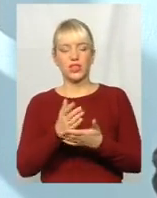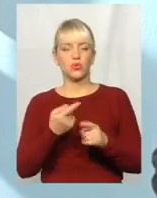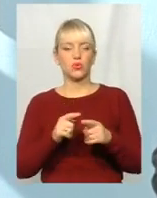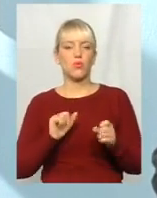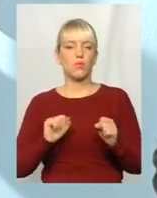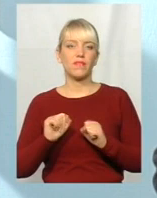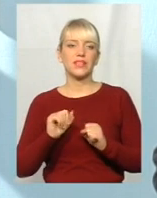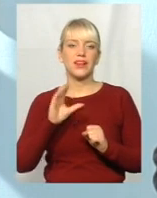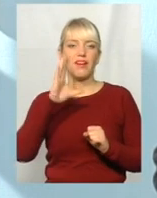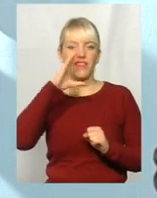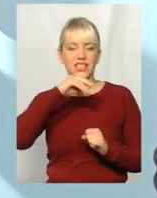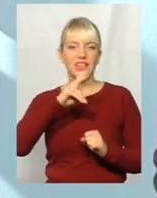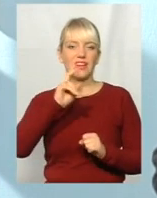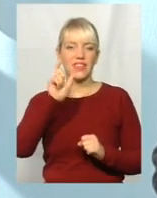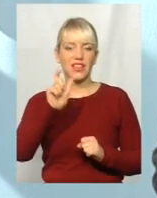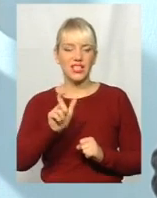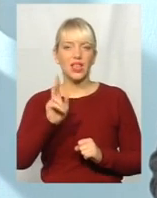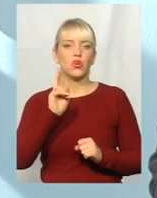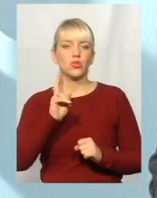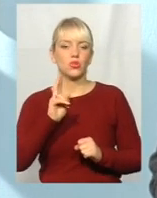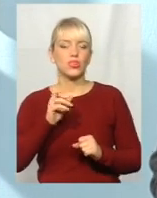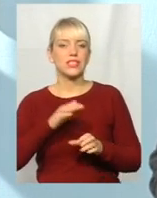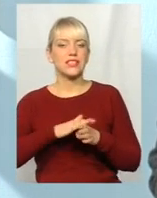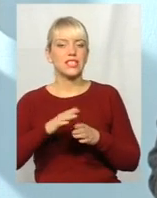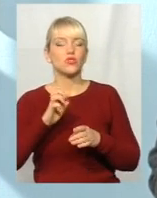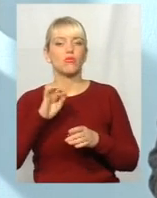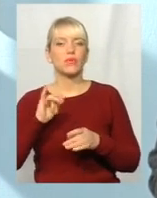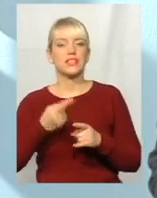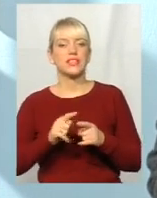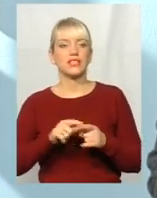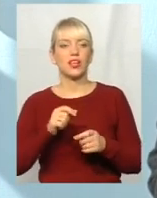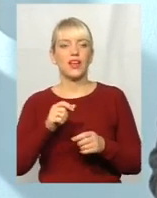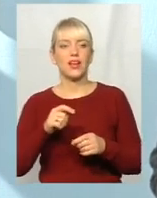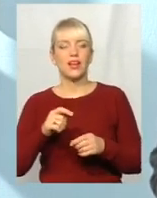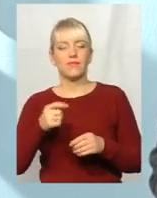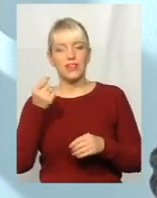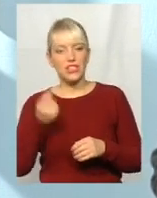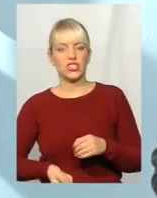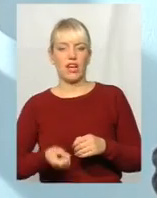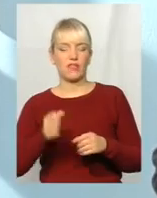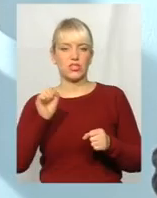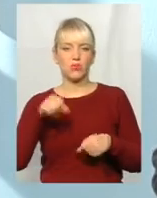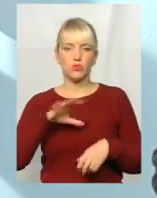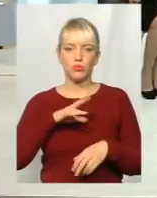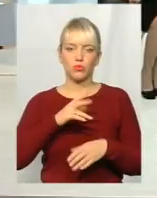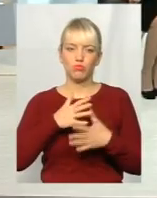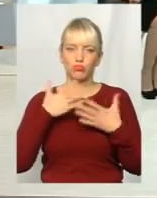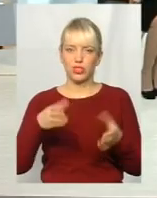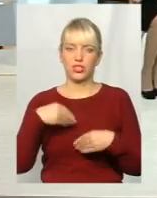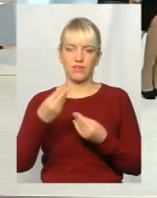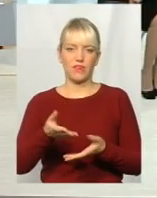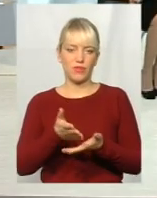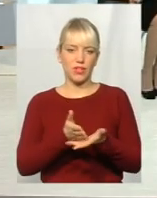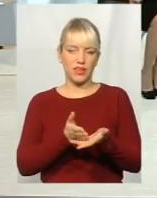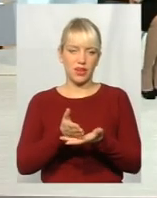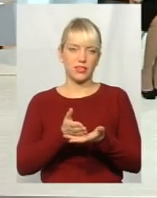управитель ефективний, який би здійснював це, може, дешевше, може, ефективніше, більше би надавав послуги, якісніше.